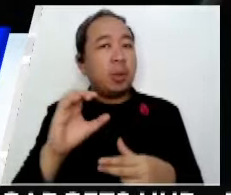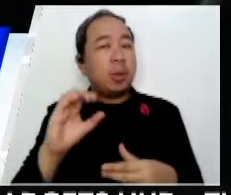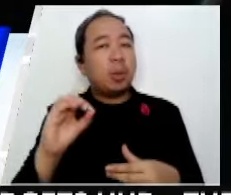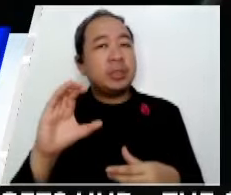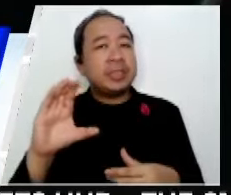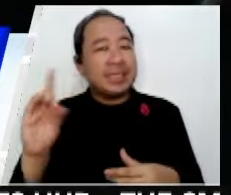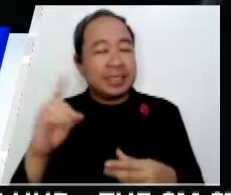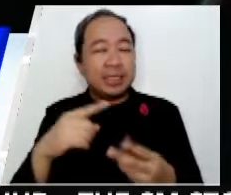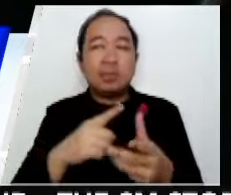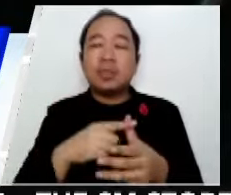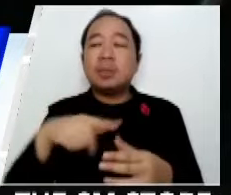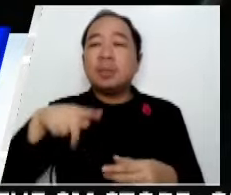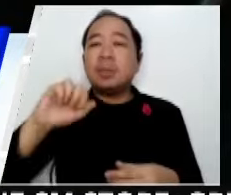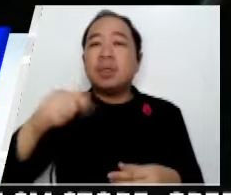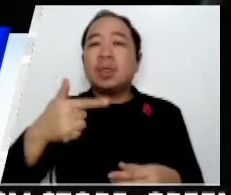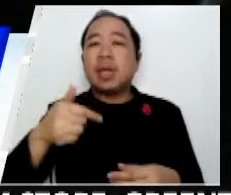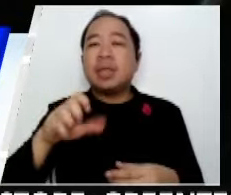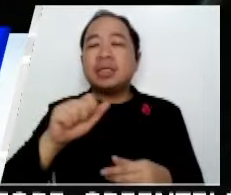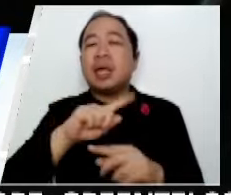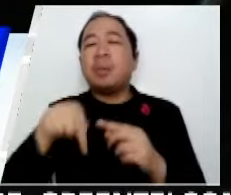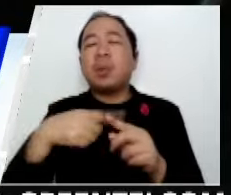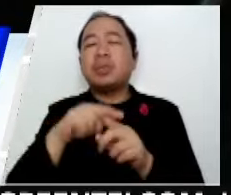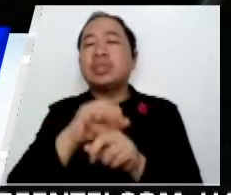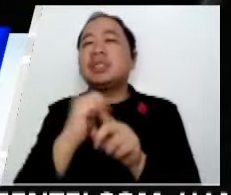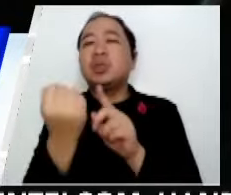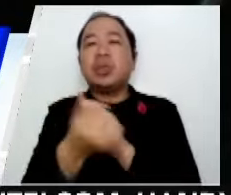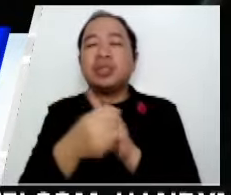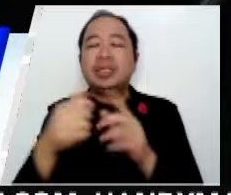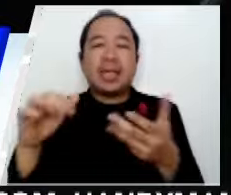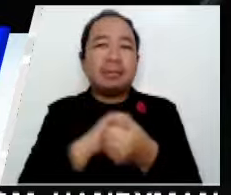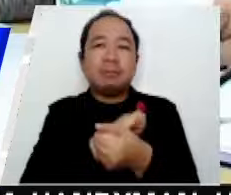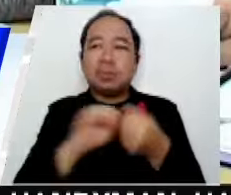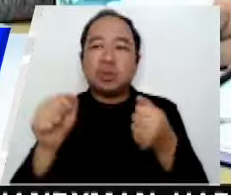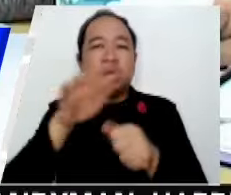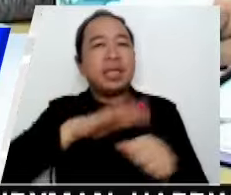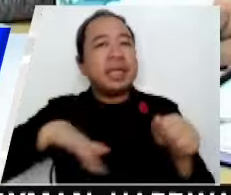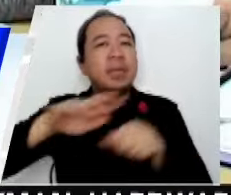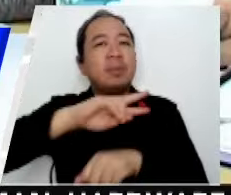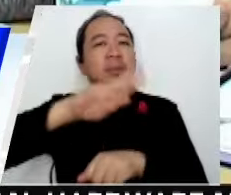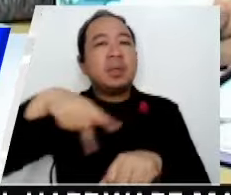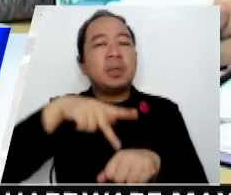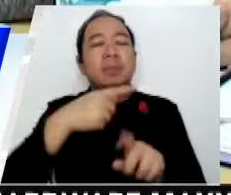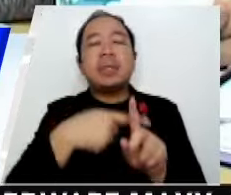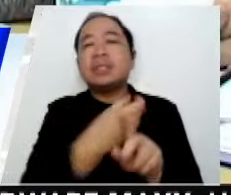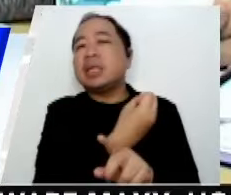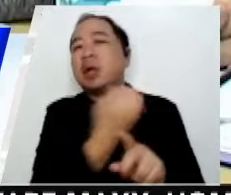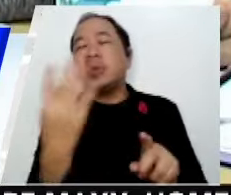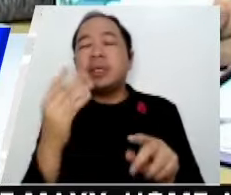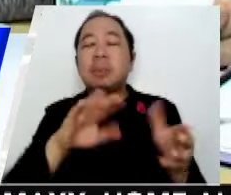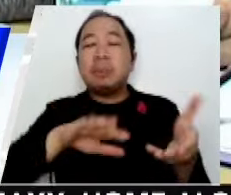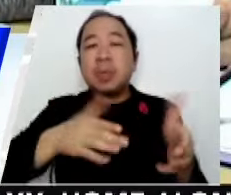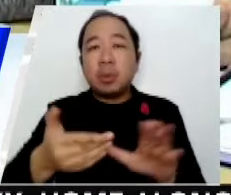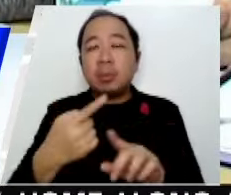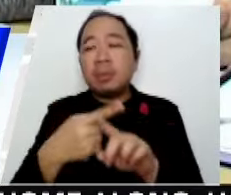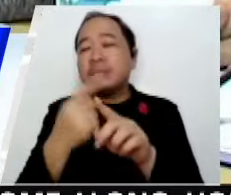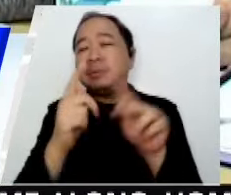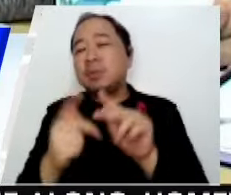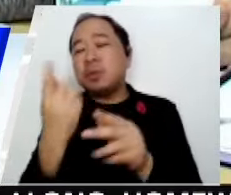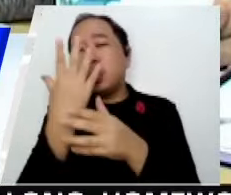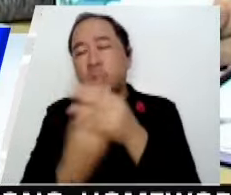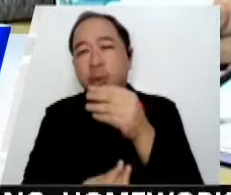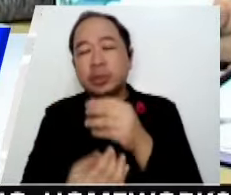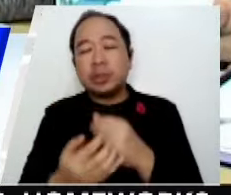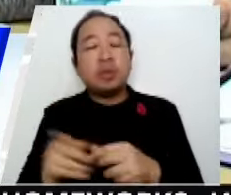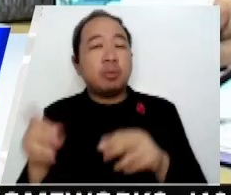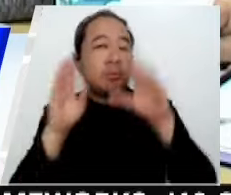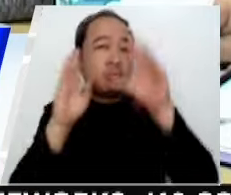ng pinsala sa buong bansa, pati ang bilang ng casualty at ng mga nawawala. Partikular na pinatututukan ng Pangulo ang mga